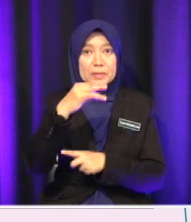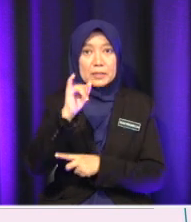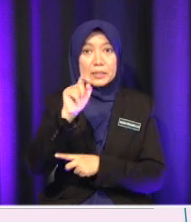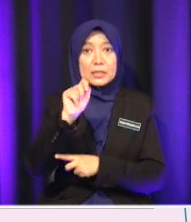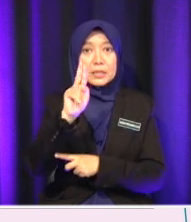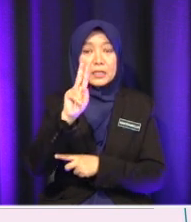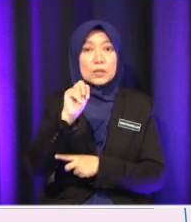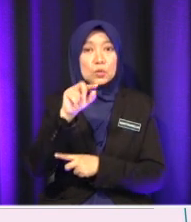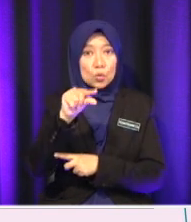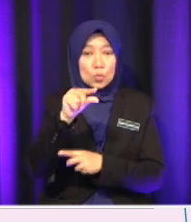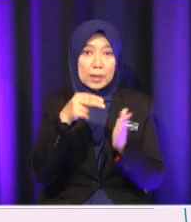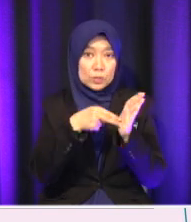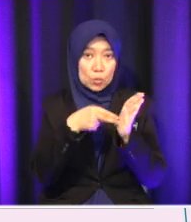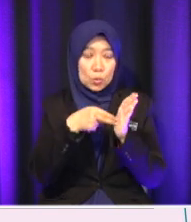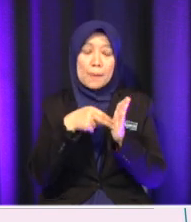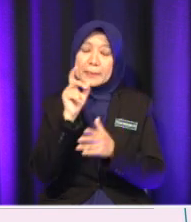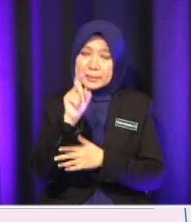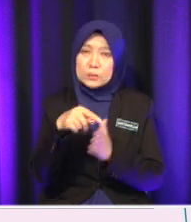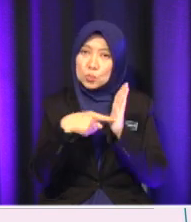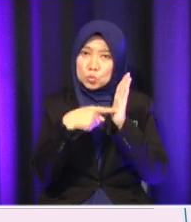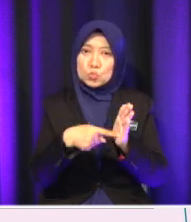dagangan formulanya ialah